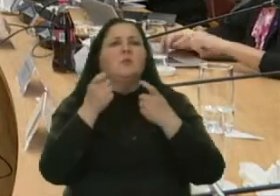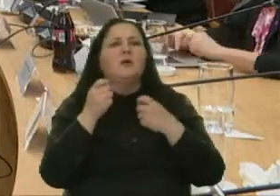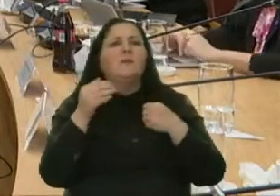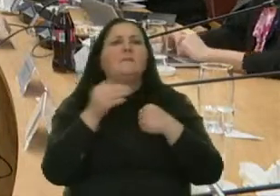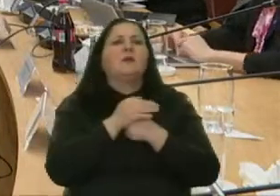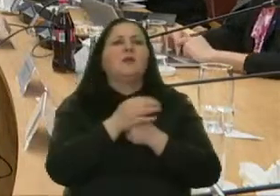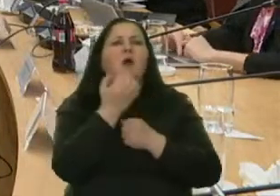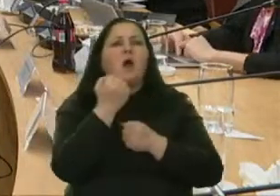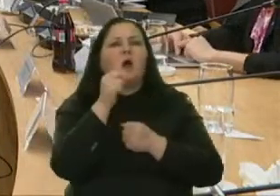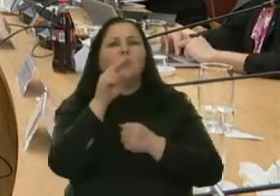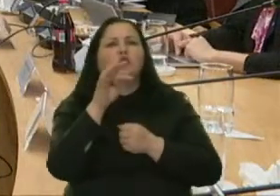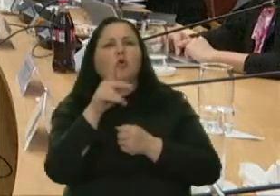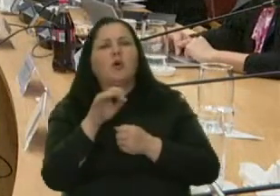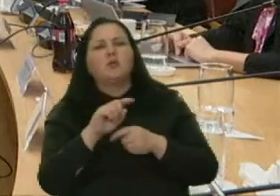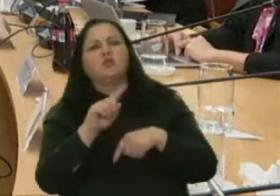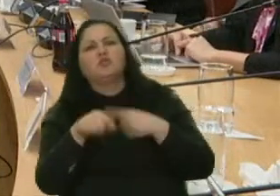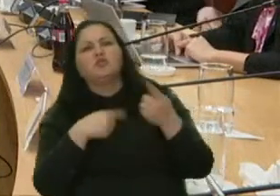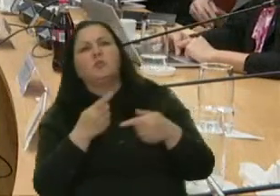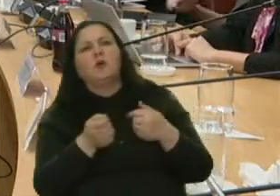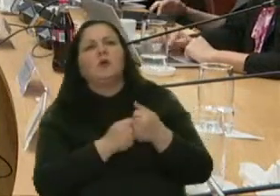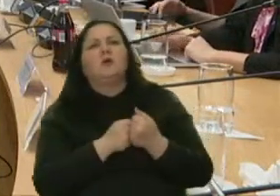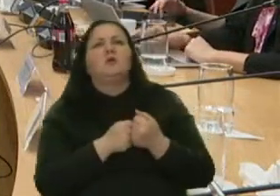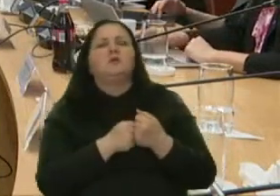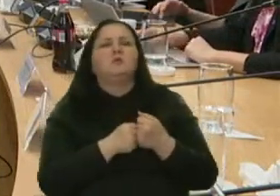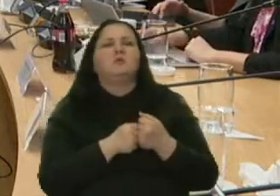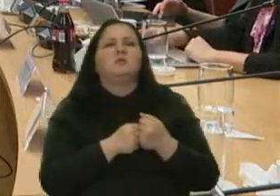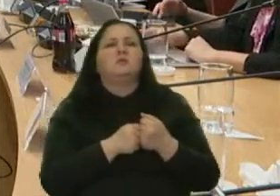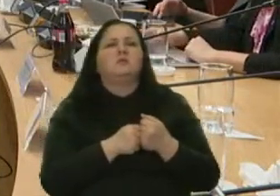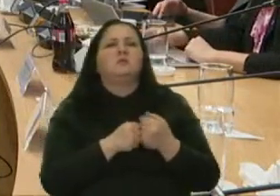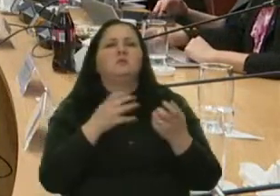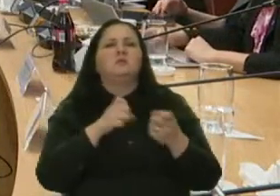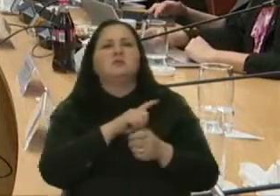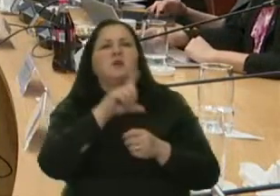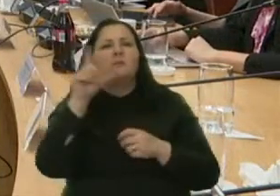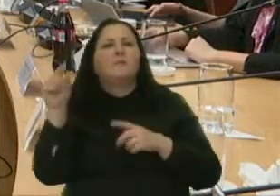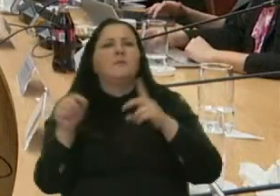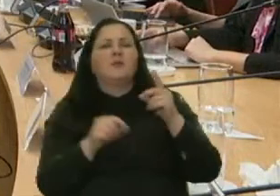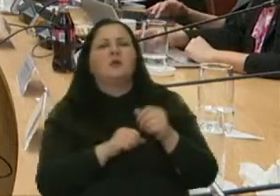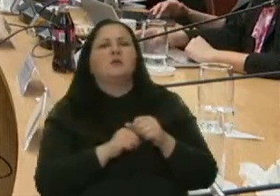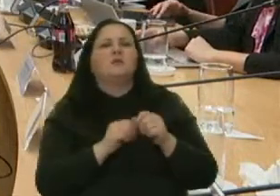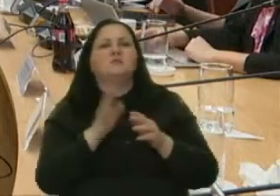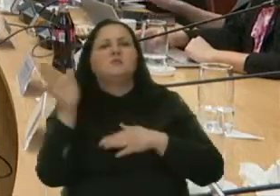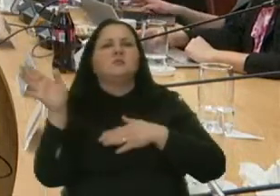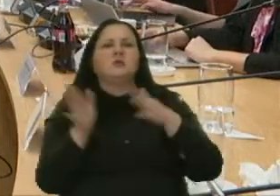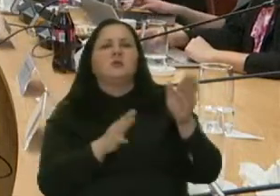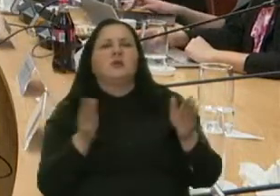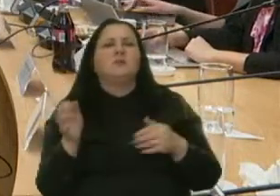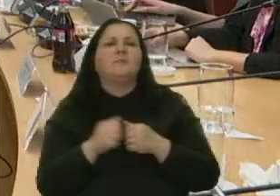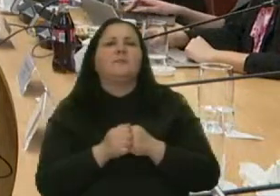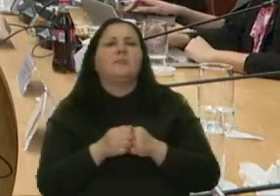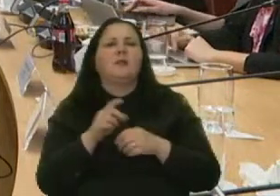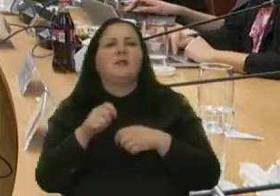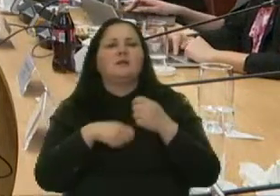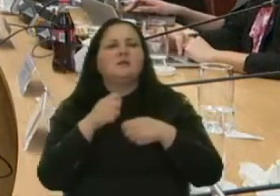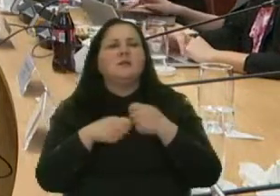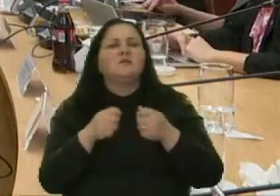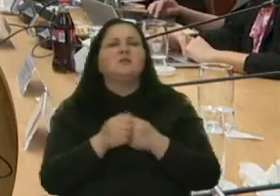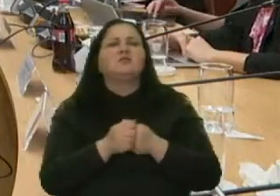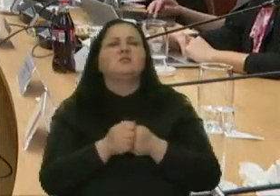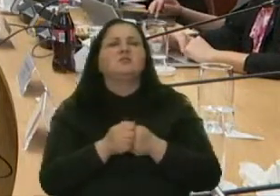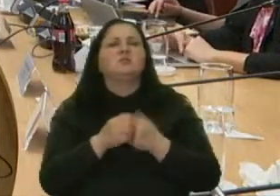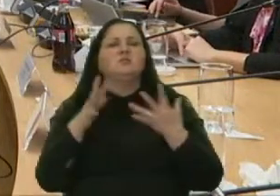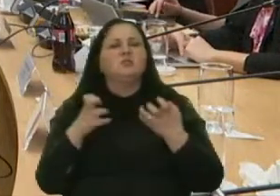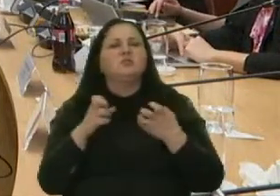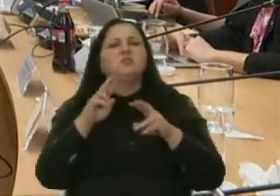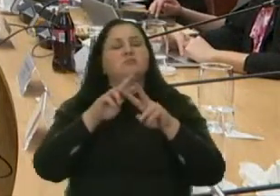la autogară și de la autogară ă să meargă în stânga în dreapta la servici ci efectiv să fie